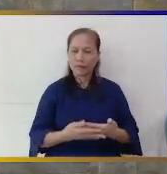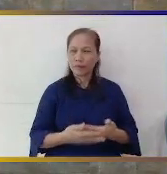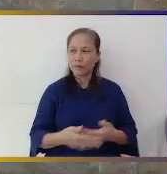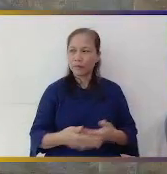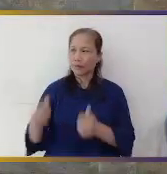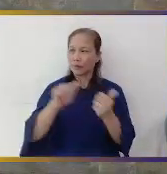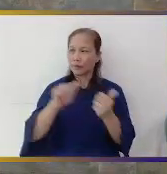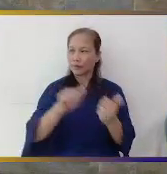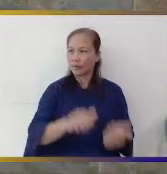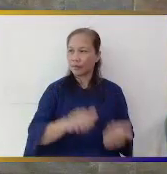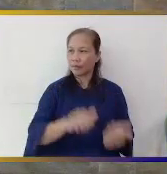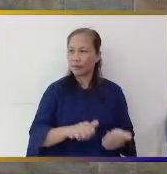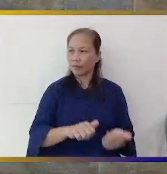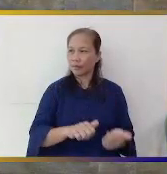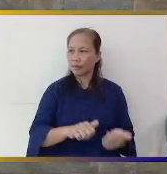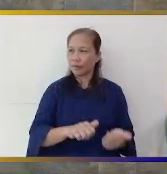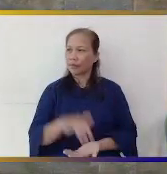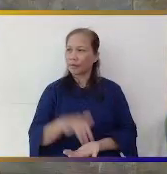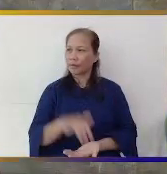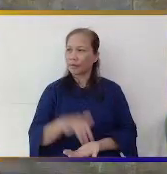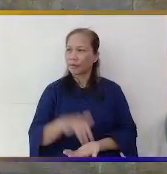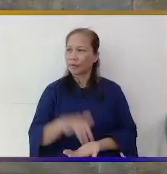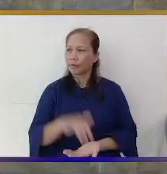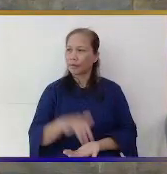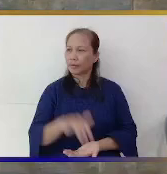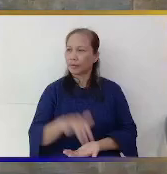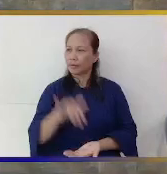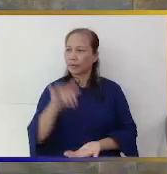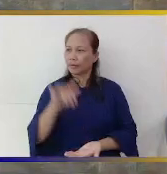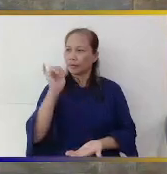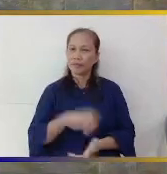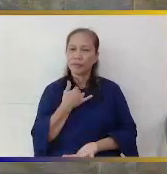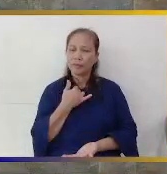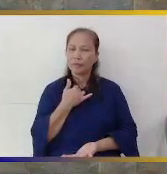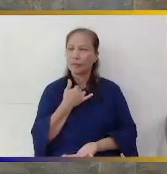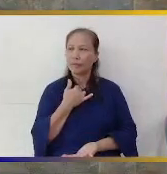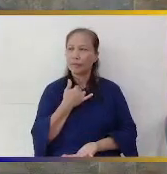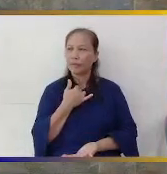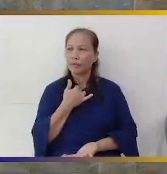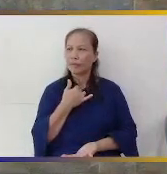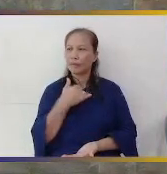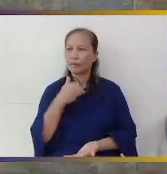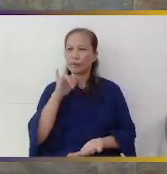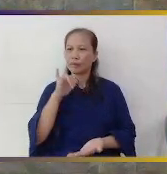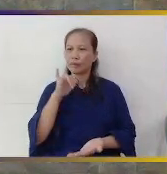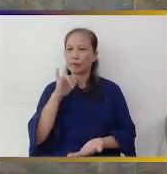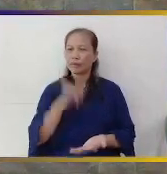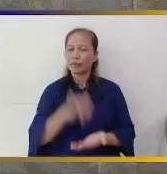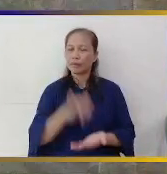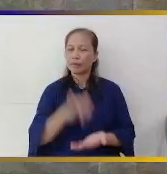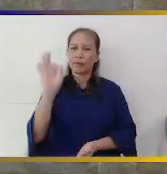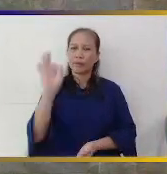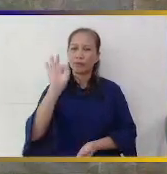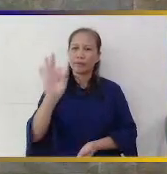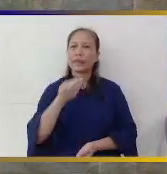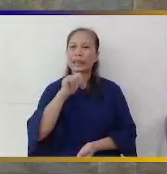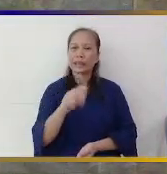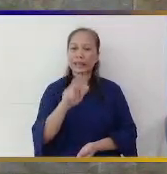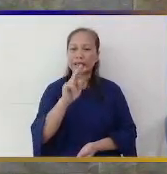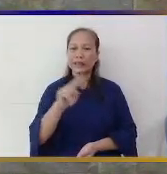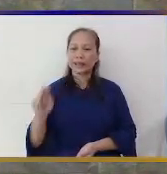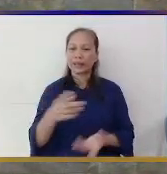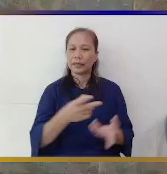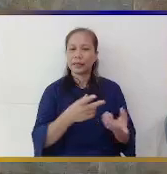yun po'y isa sa mga bagay na ipi-print pwedeng gawin Kailangan pag binautismuhan